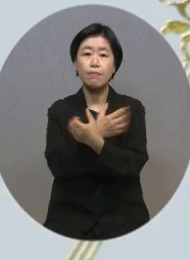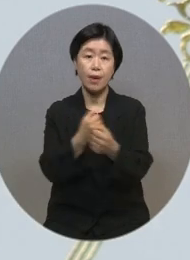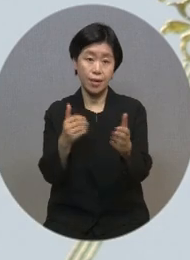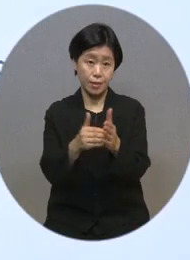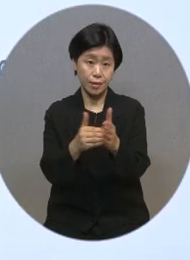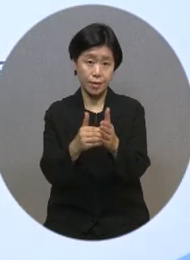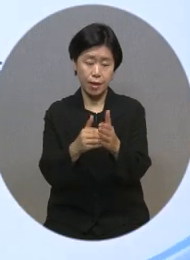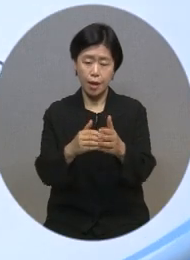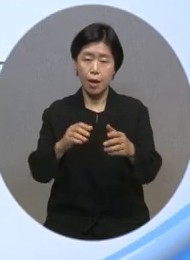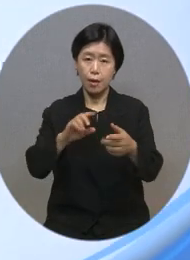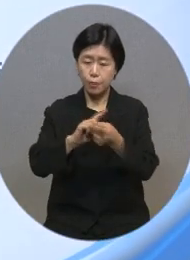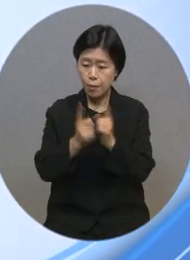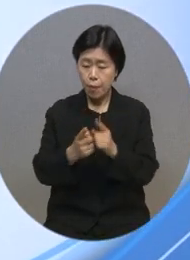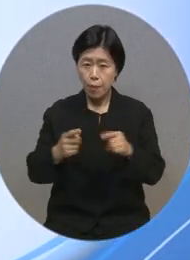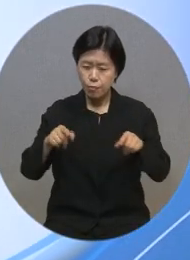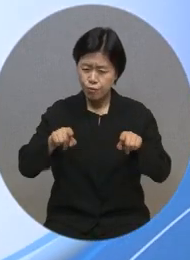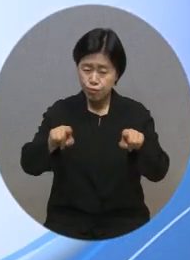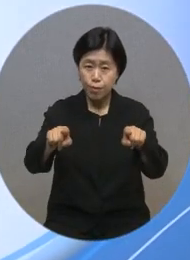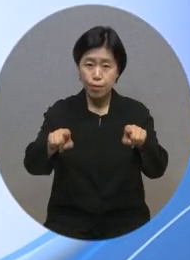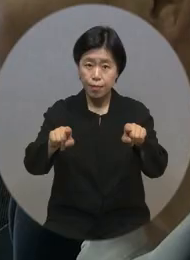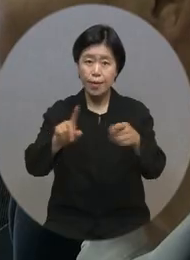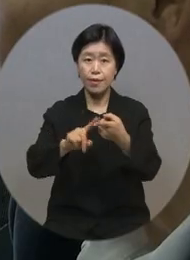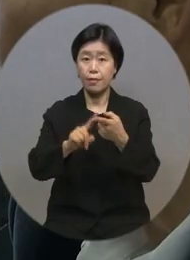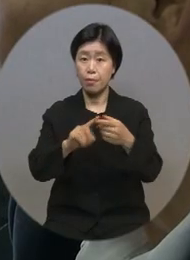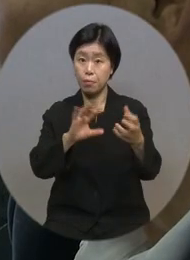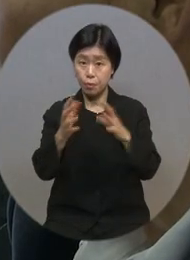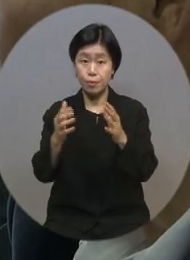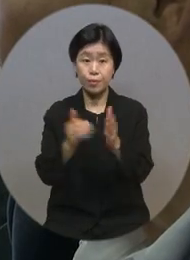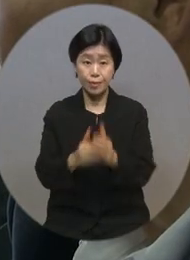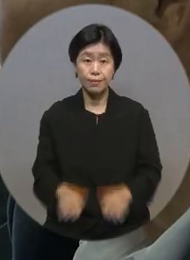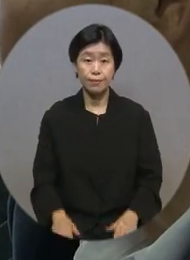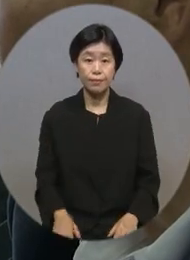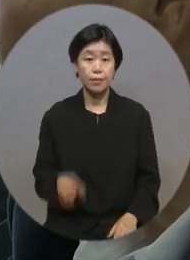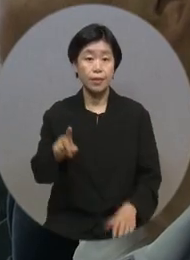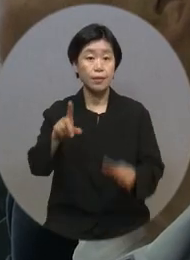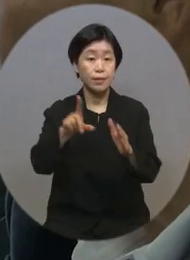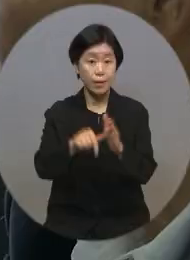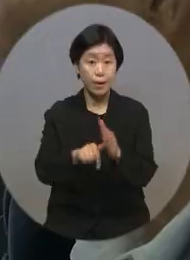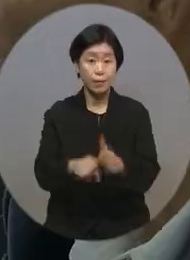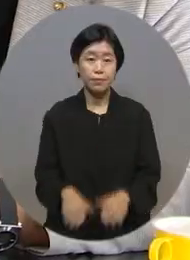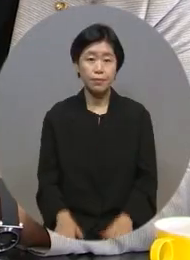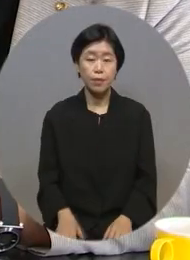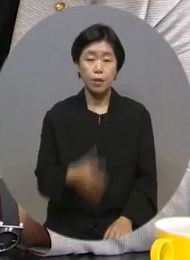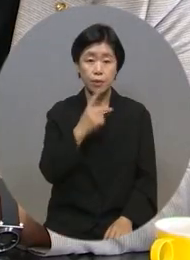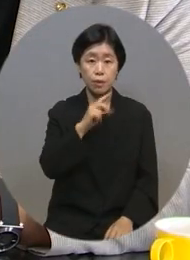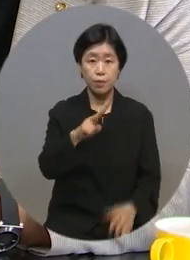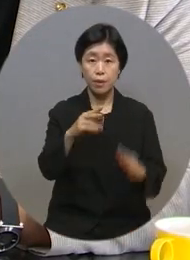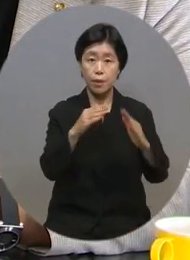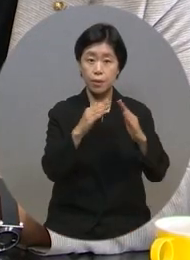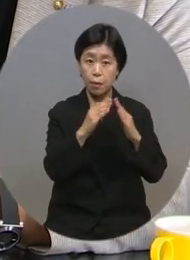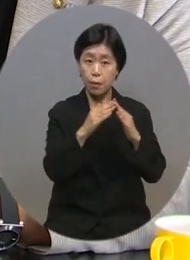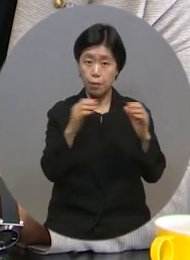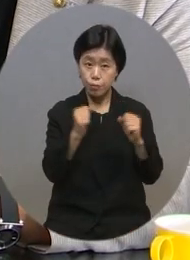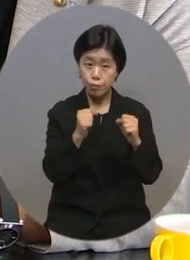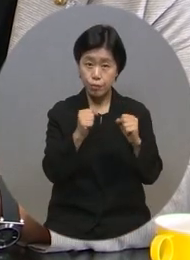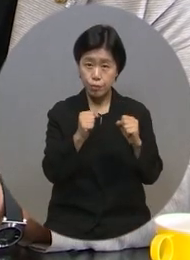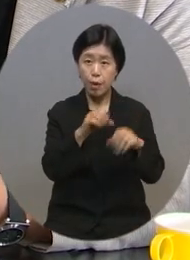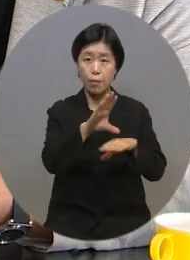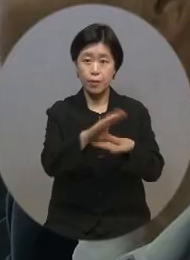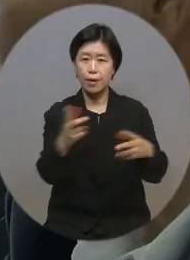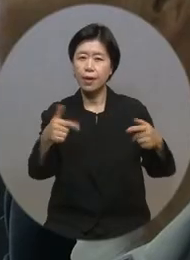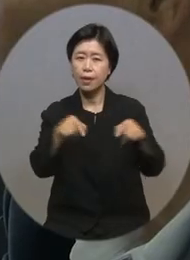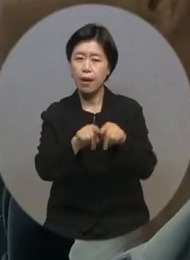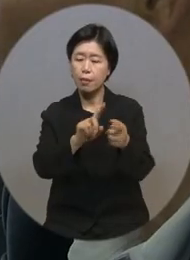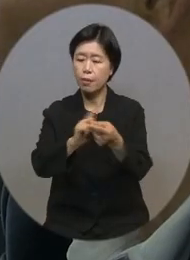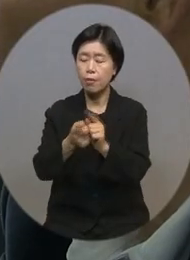상생 발전을 위한 협력 방언에 논의했습니다 이날 협약식에서 각 단체는 복지 TV 전원 방송과 상호 존중 및 신뢰를 바탕으로